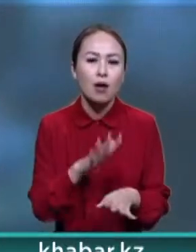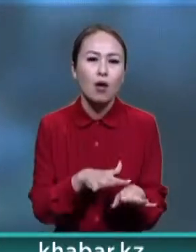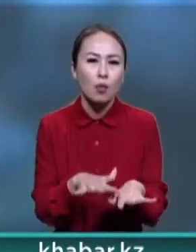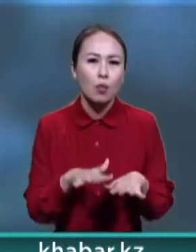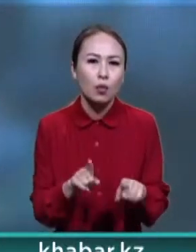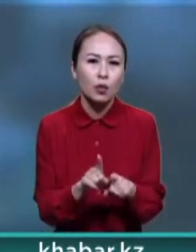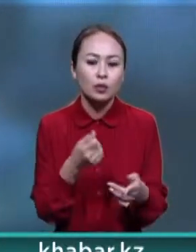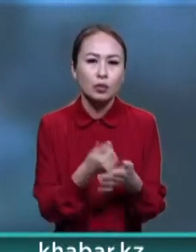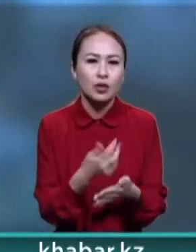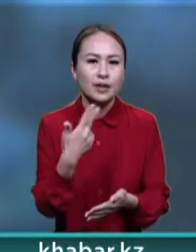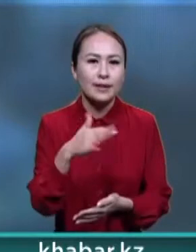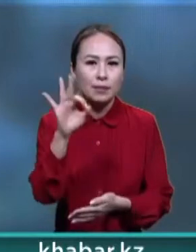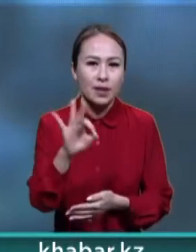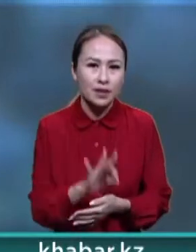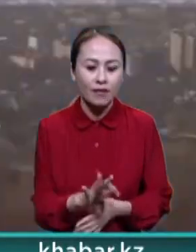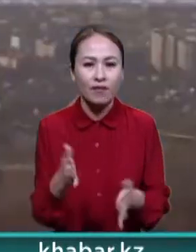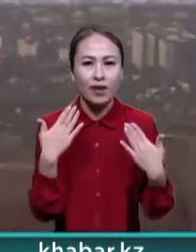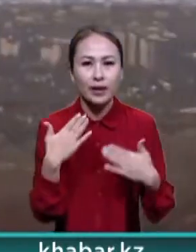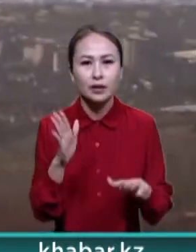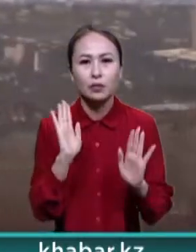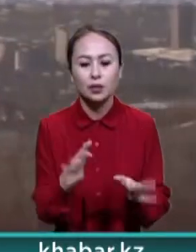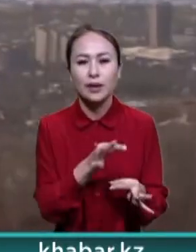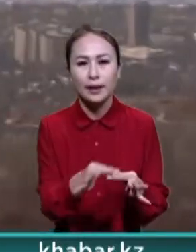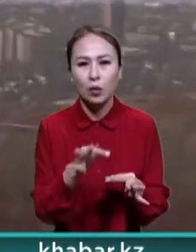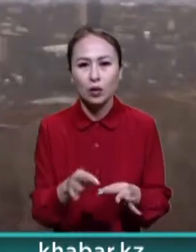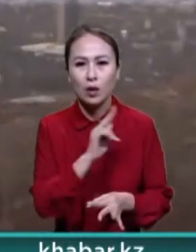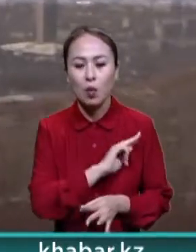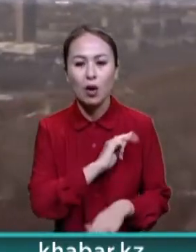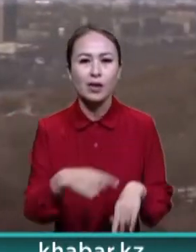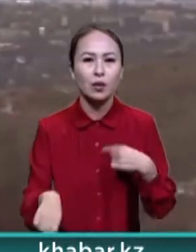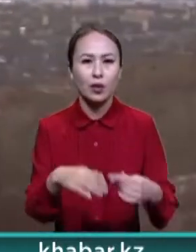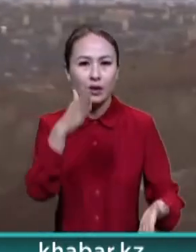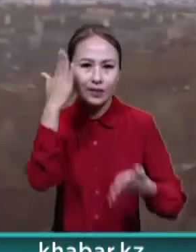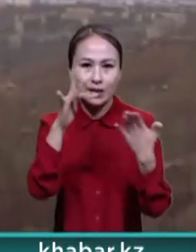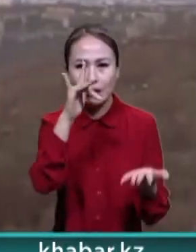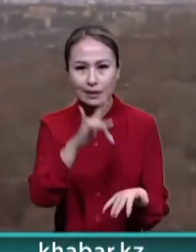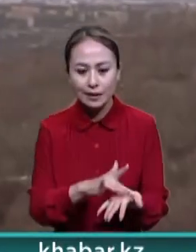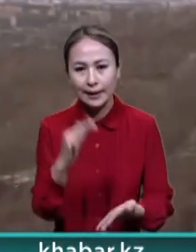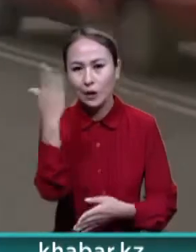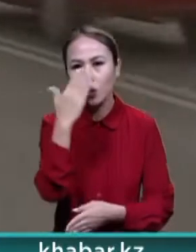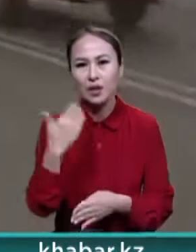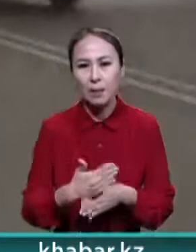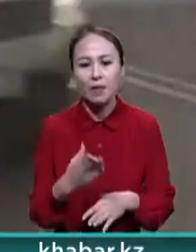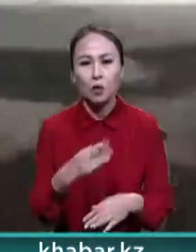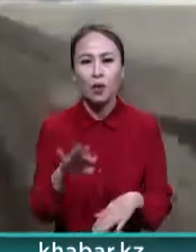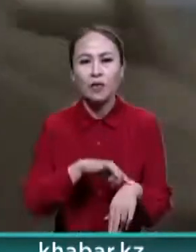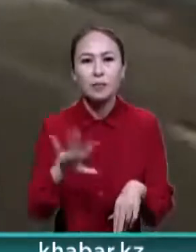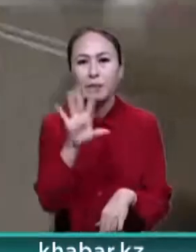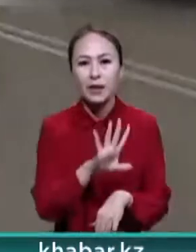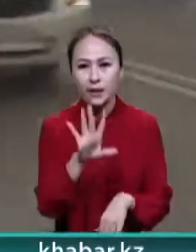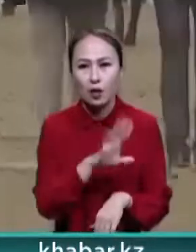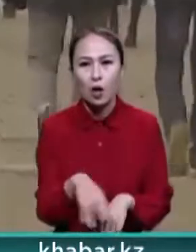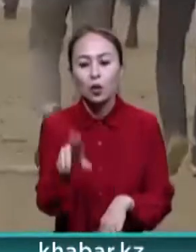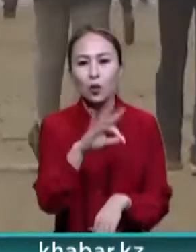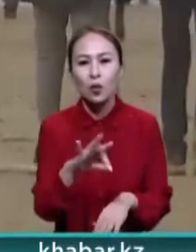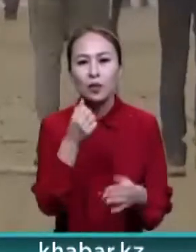зала не больше 30%. В выходные дни в регионе будут работать торгово-развлекательные центры и кинотеатры, правда, до